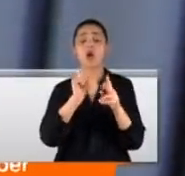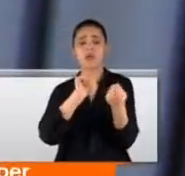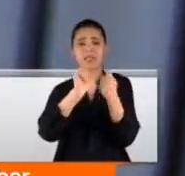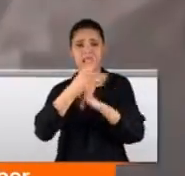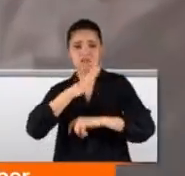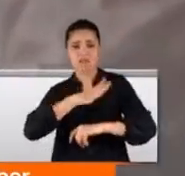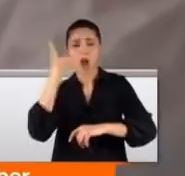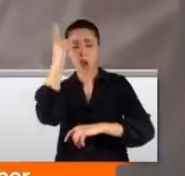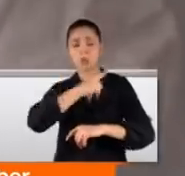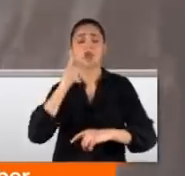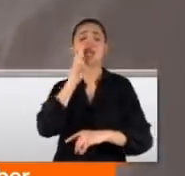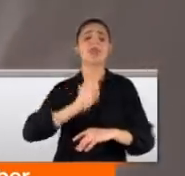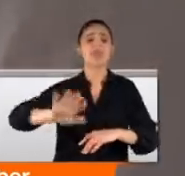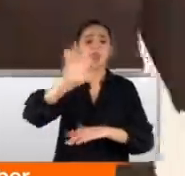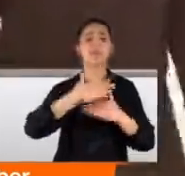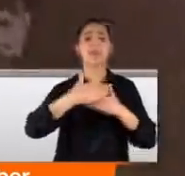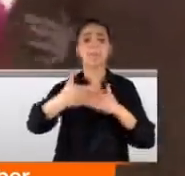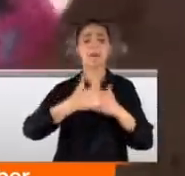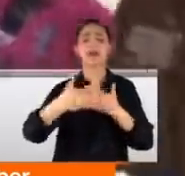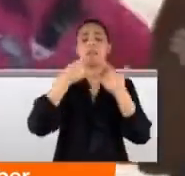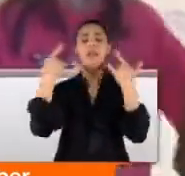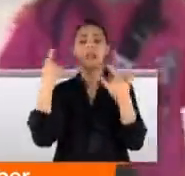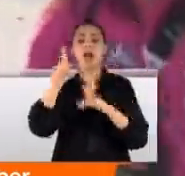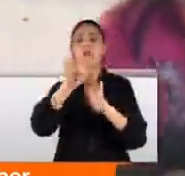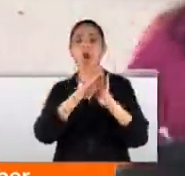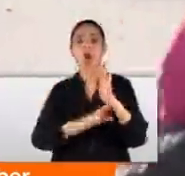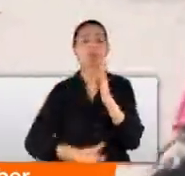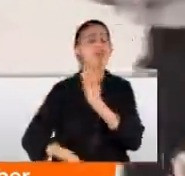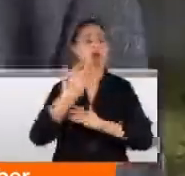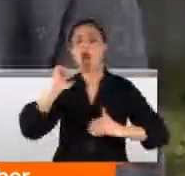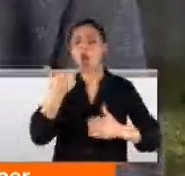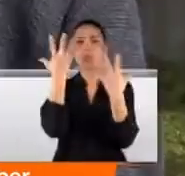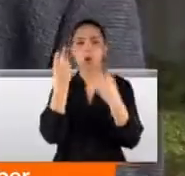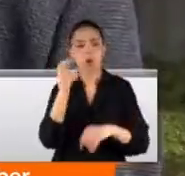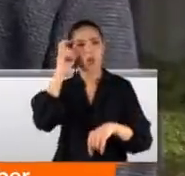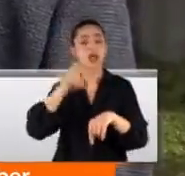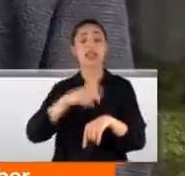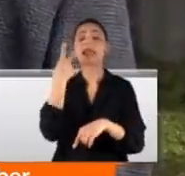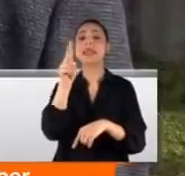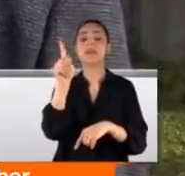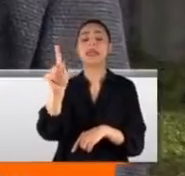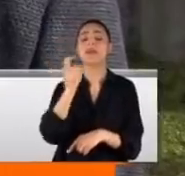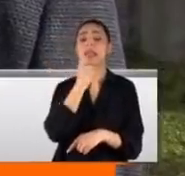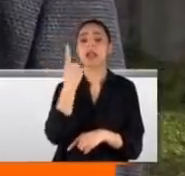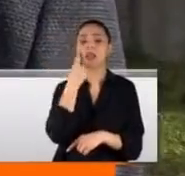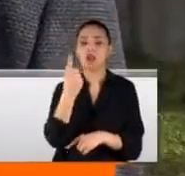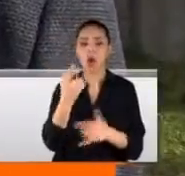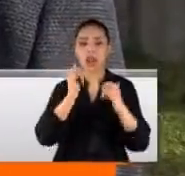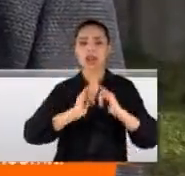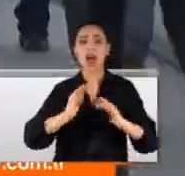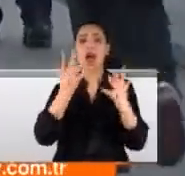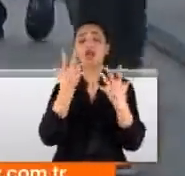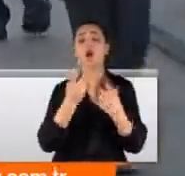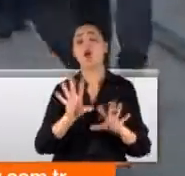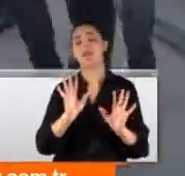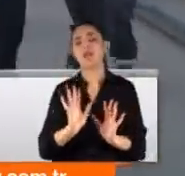virüs temizlik, maske ve mesafe tedbirlerini eskisinden daha önemli hale getirdi. 2021'de öyle çok rahatlayacağınızı düşünmemek